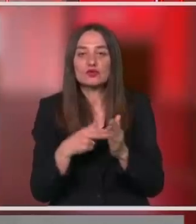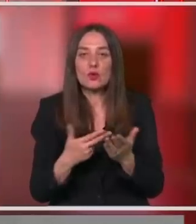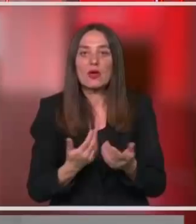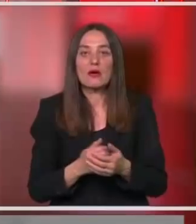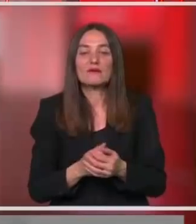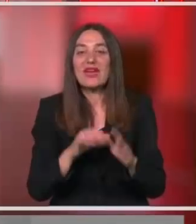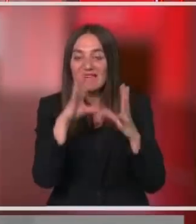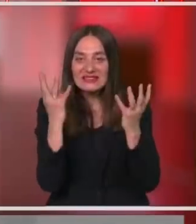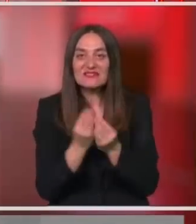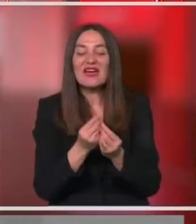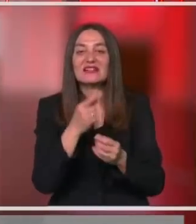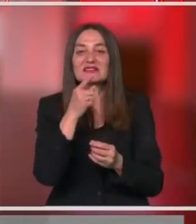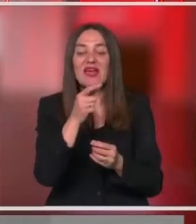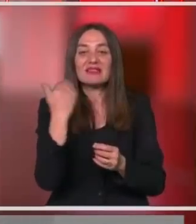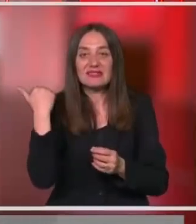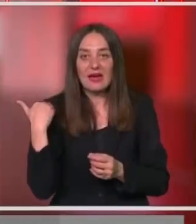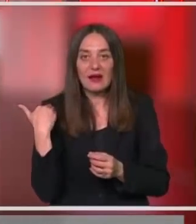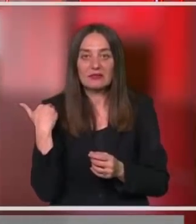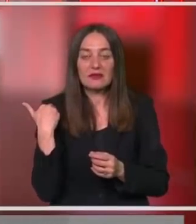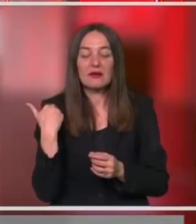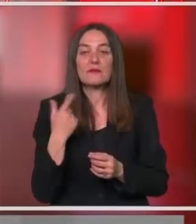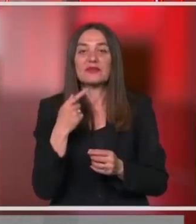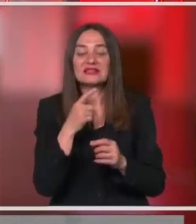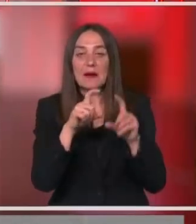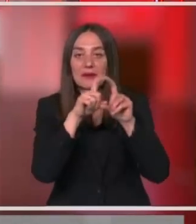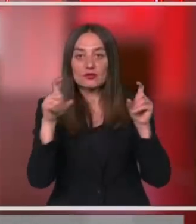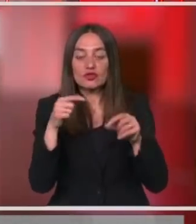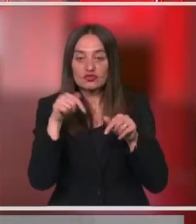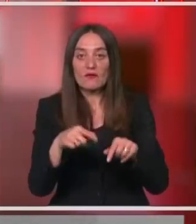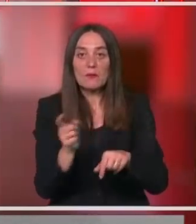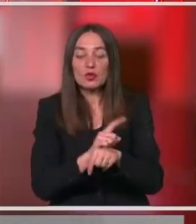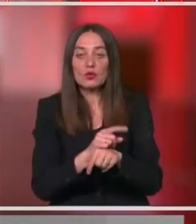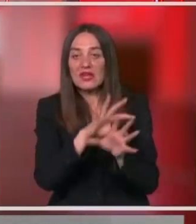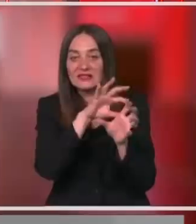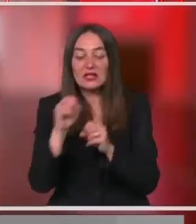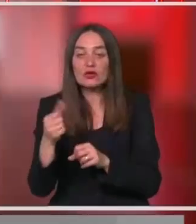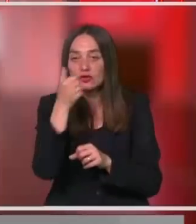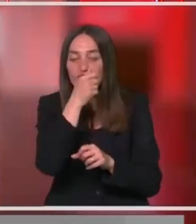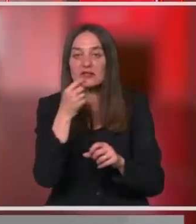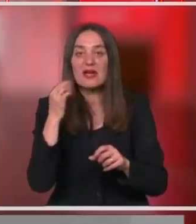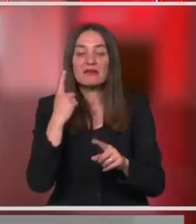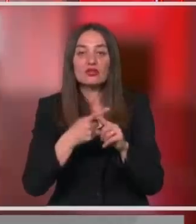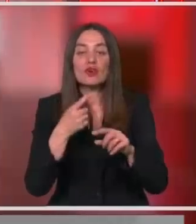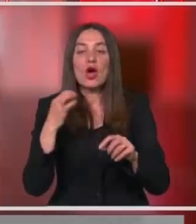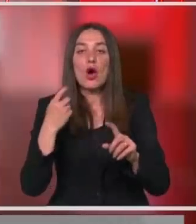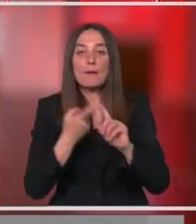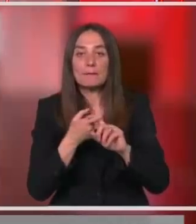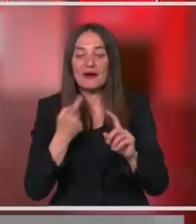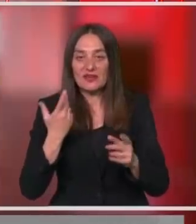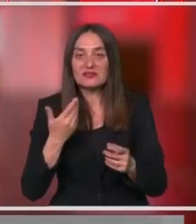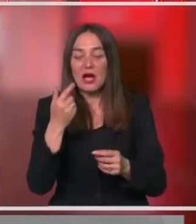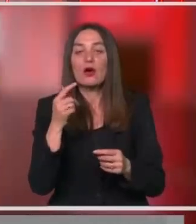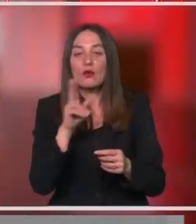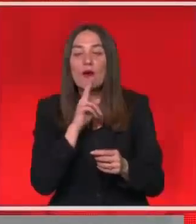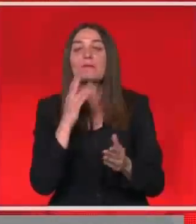Dakle, sve ste, ceo ste teret sa preduzeće u ovom trenutku skinuli po pitanju obaveza koje bi trebalo inače da